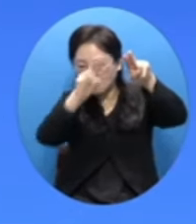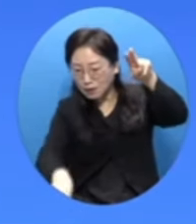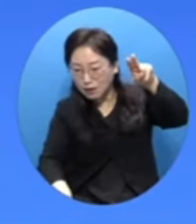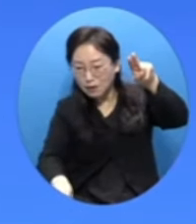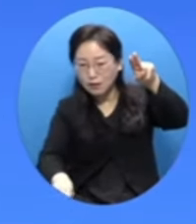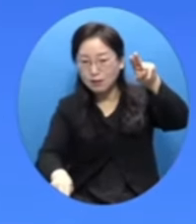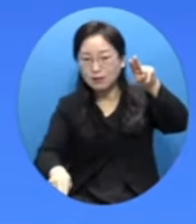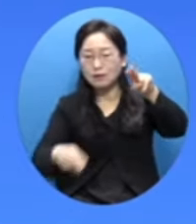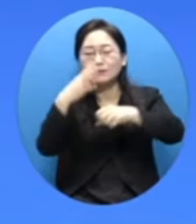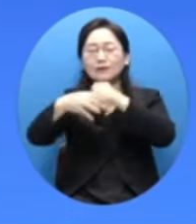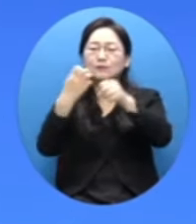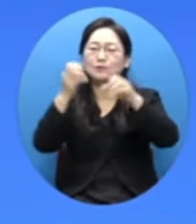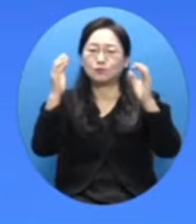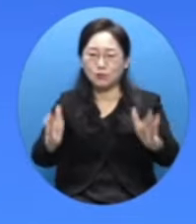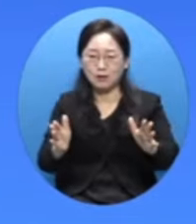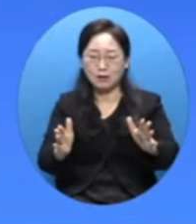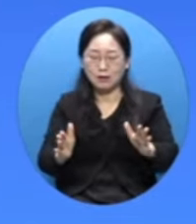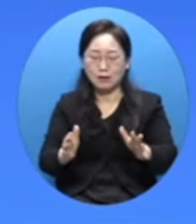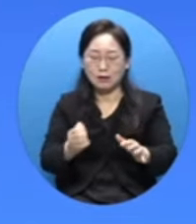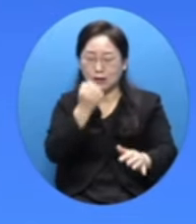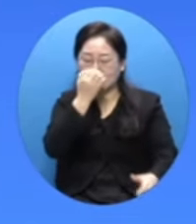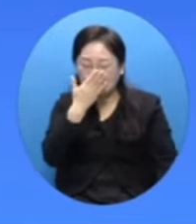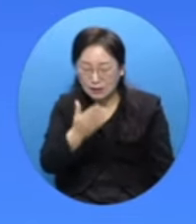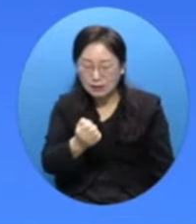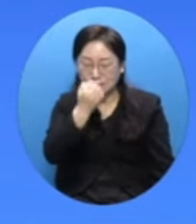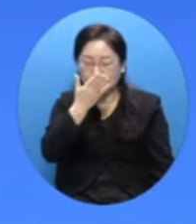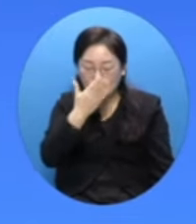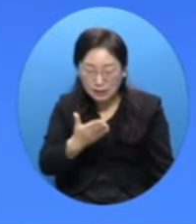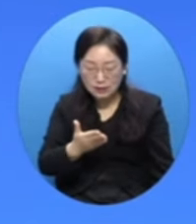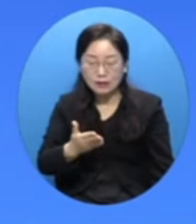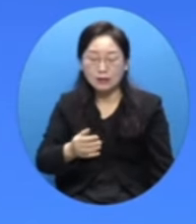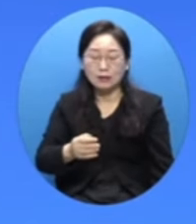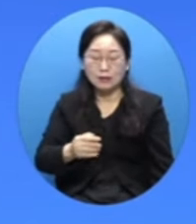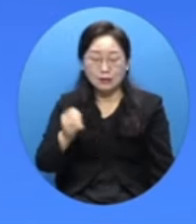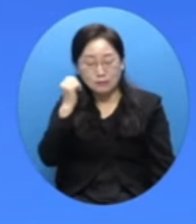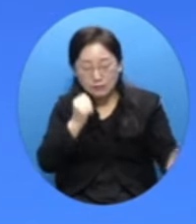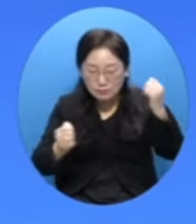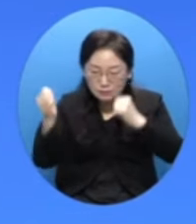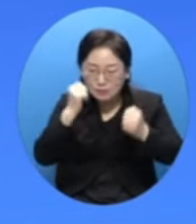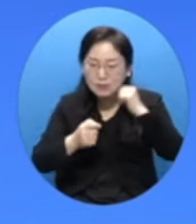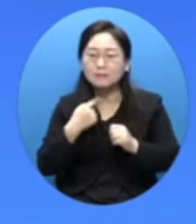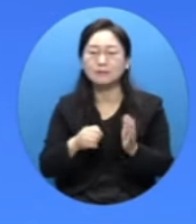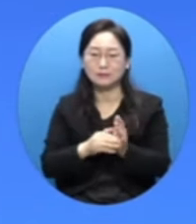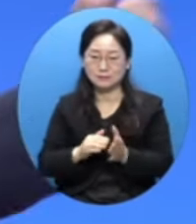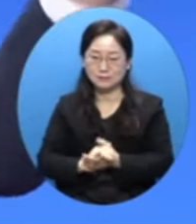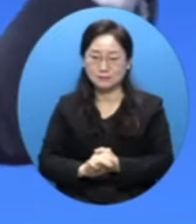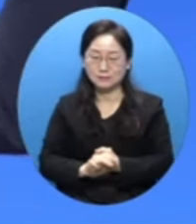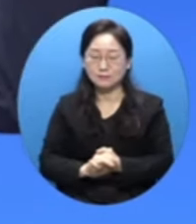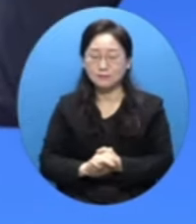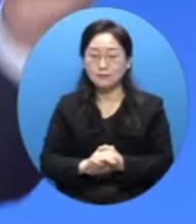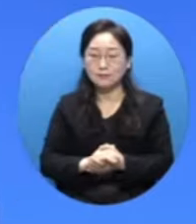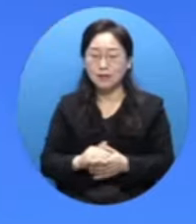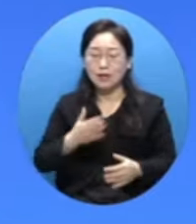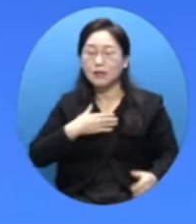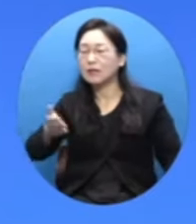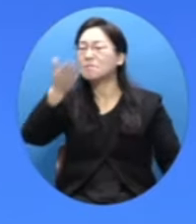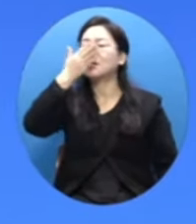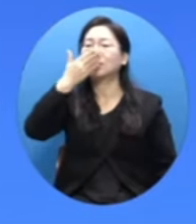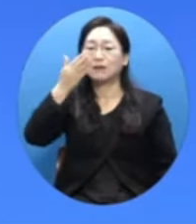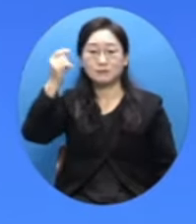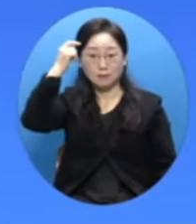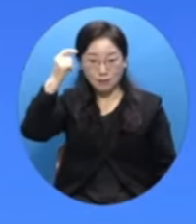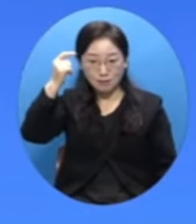그는 40년 동안 깨어지고 또 깨어지고 또 깨어지고 또 깨어졌습니다. 내가 모든 걸 할 수 있다 이